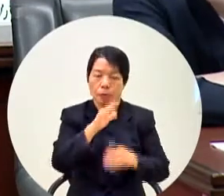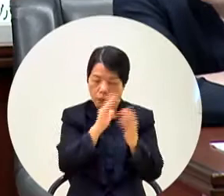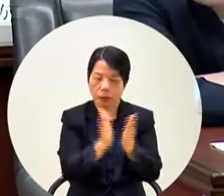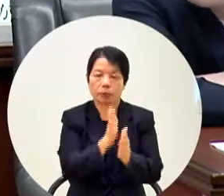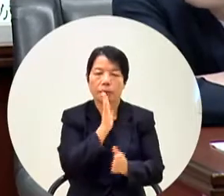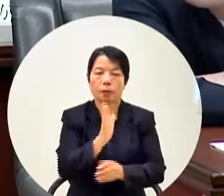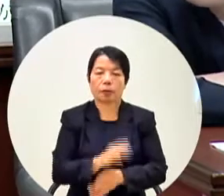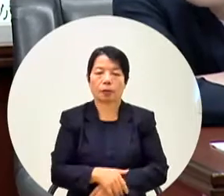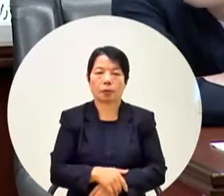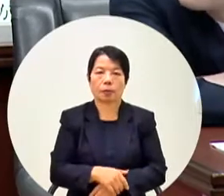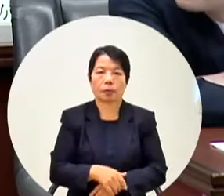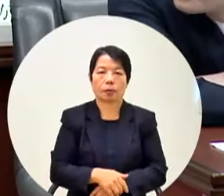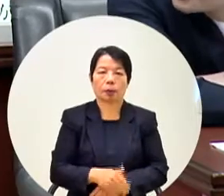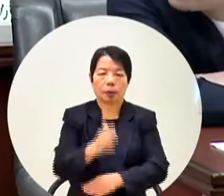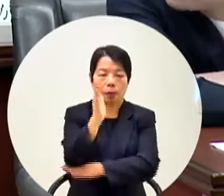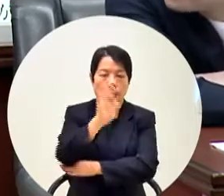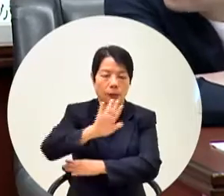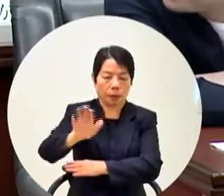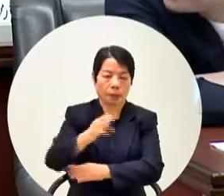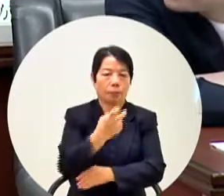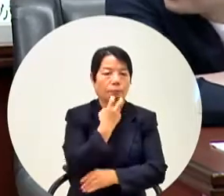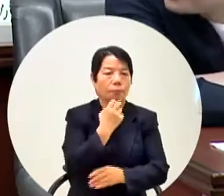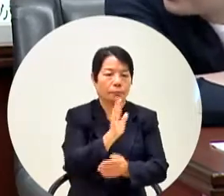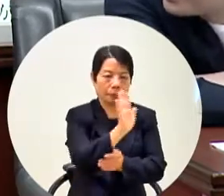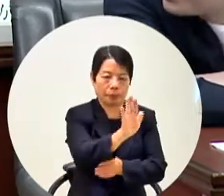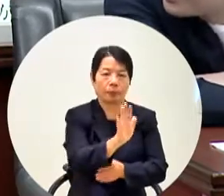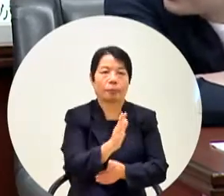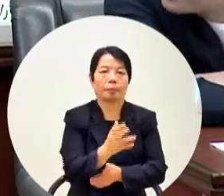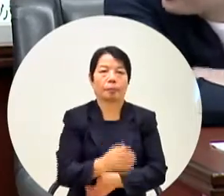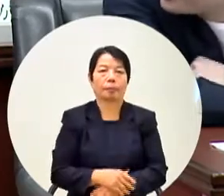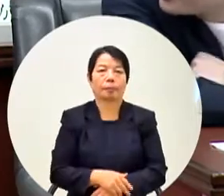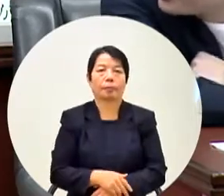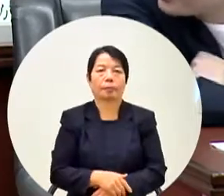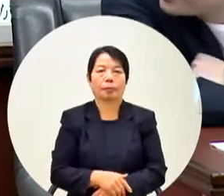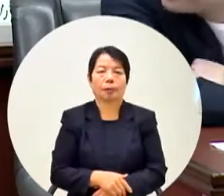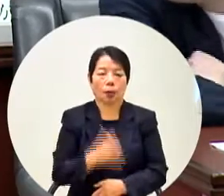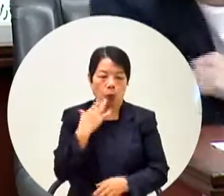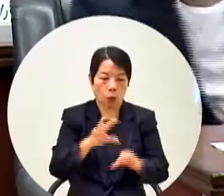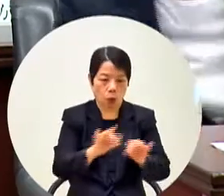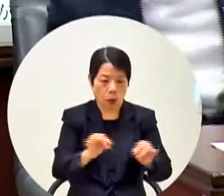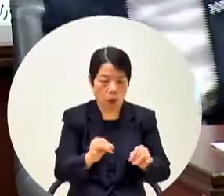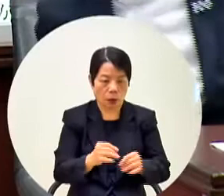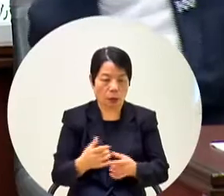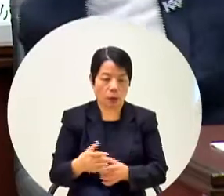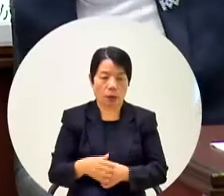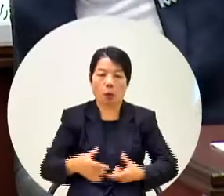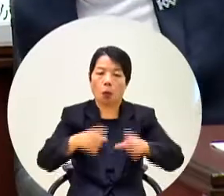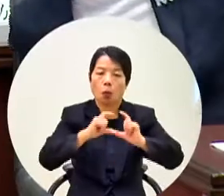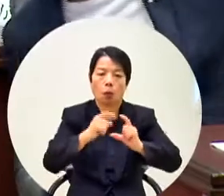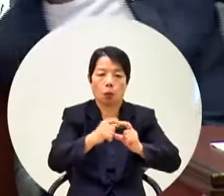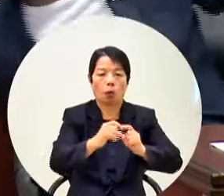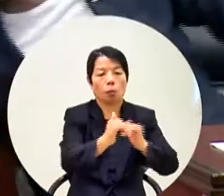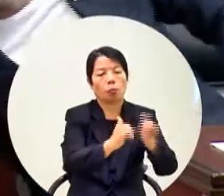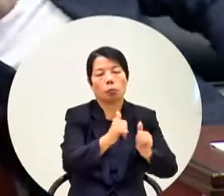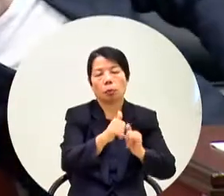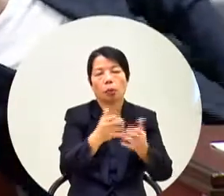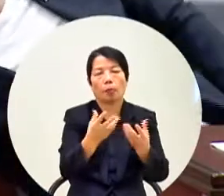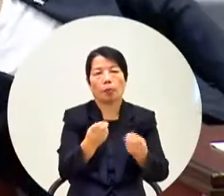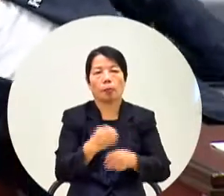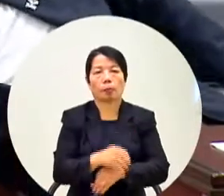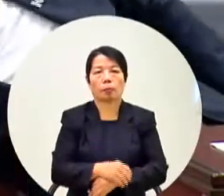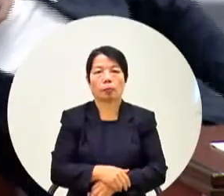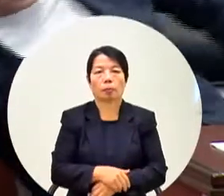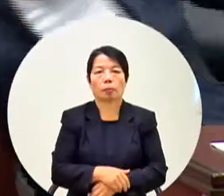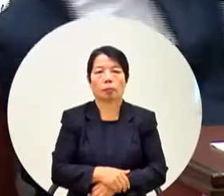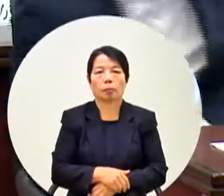市政府甲中央的。遮个地若无还地于民， 哦，这地若